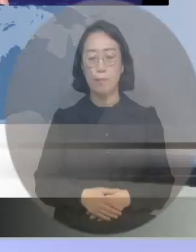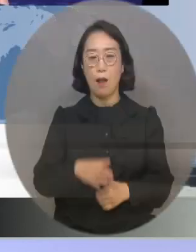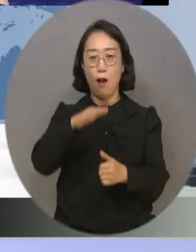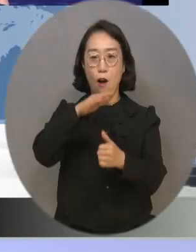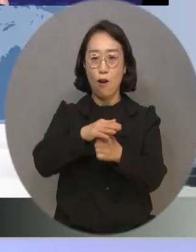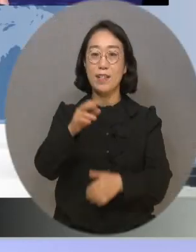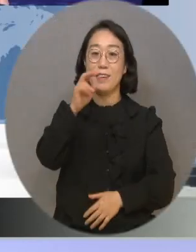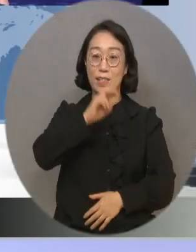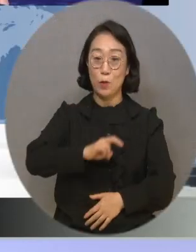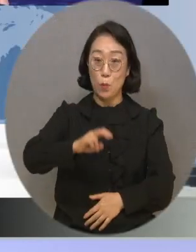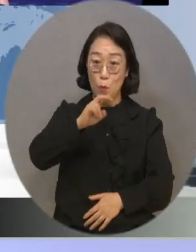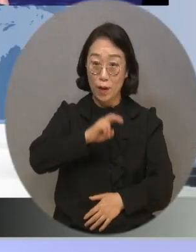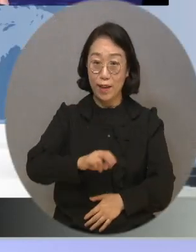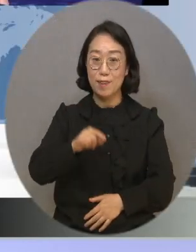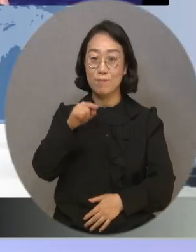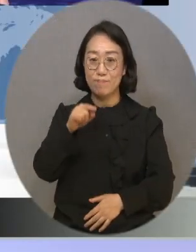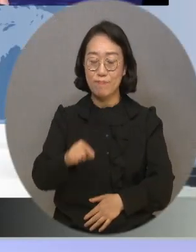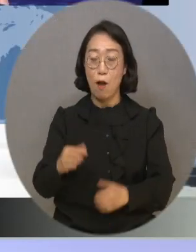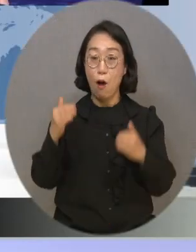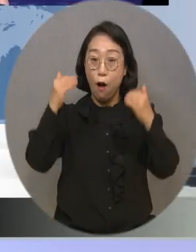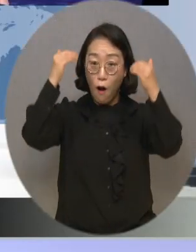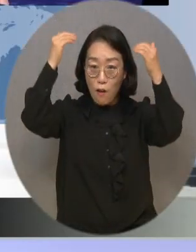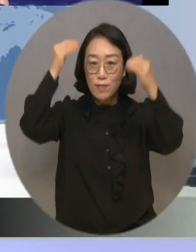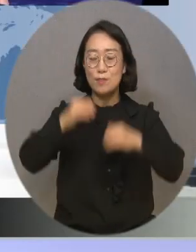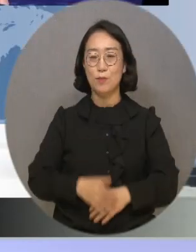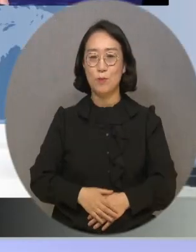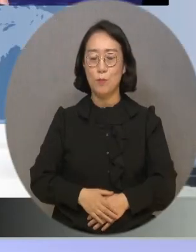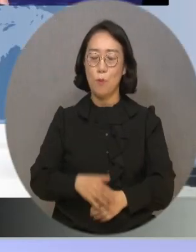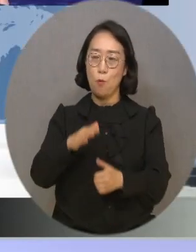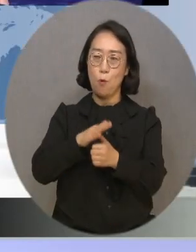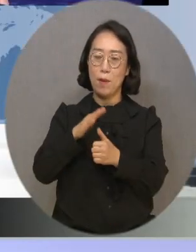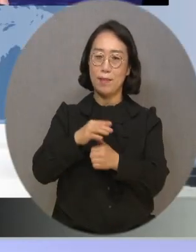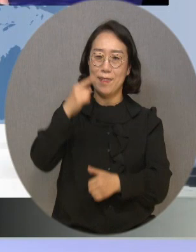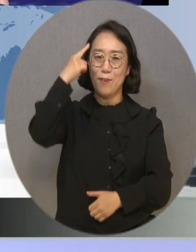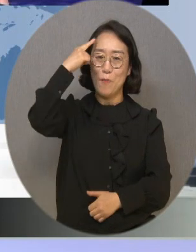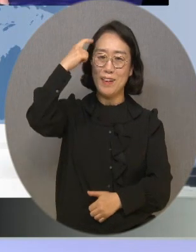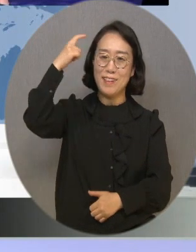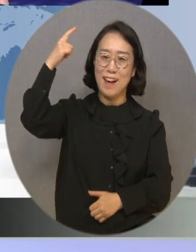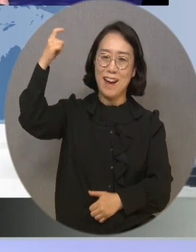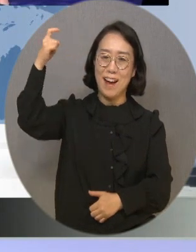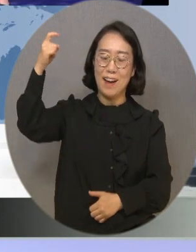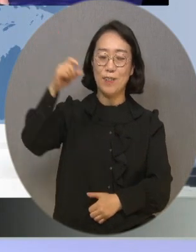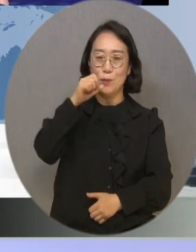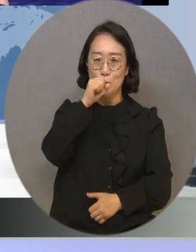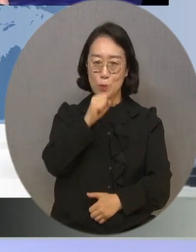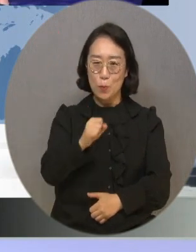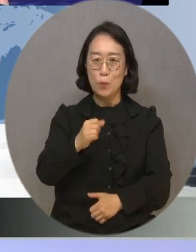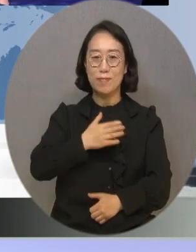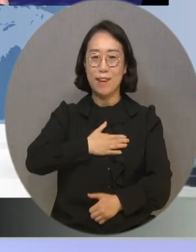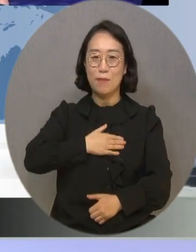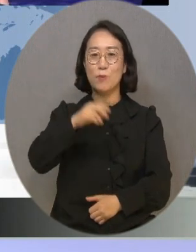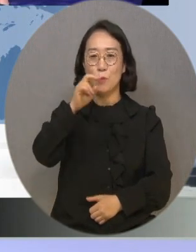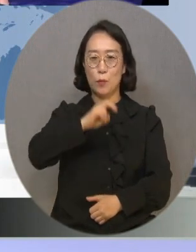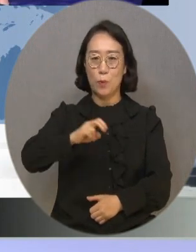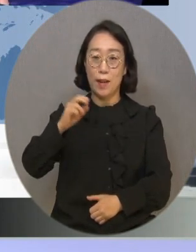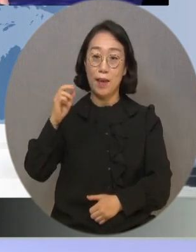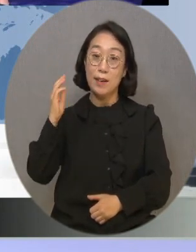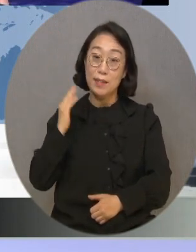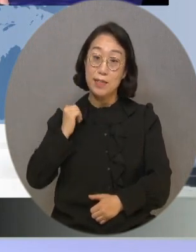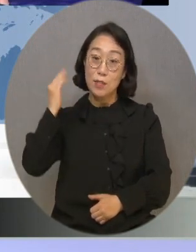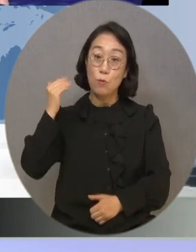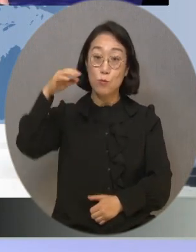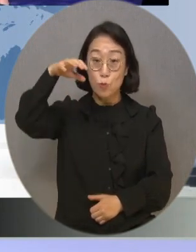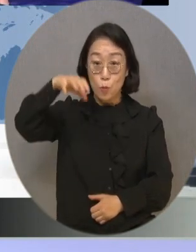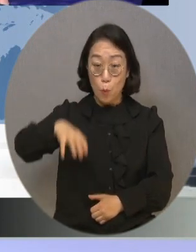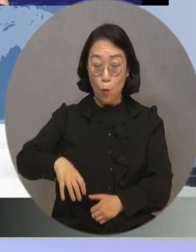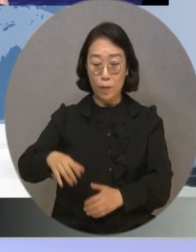동요는 어린이의 노래이기도 하지만 어른들에게도 어린 시절을 회상하게 하는 마법 같은 노래죠. 경기도 의정부시에서 온